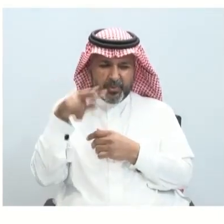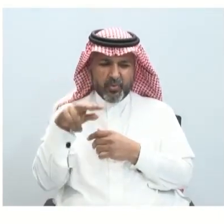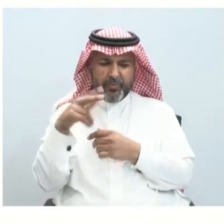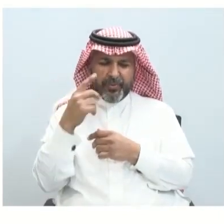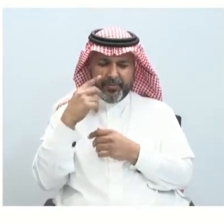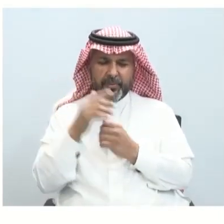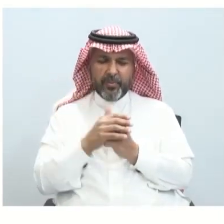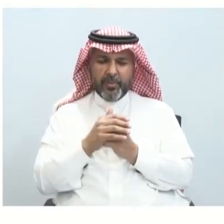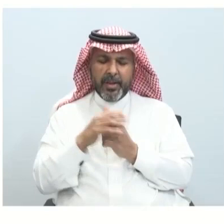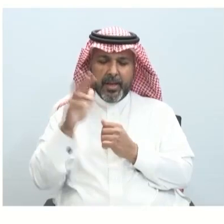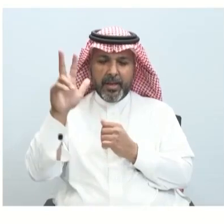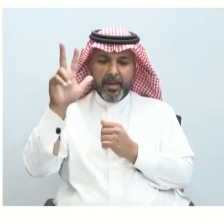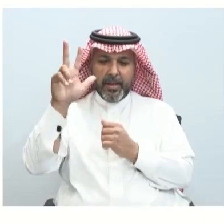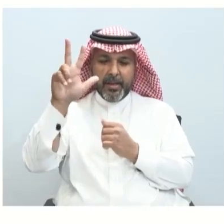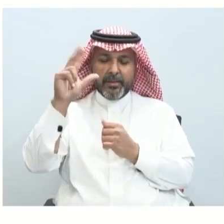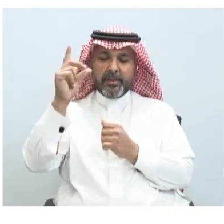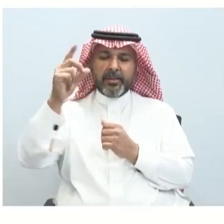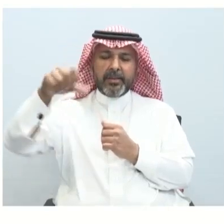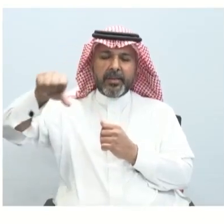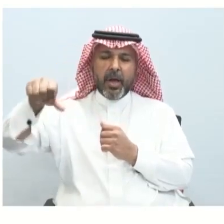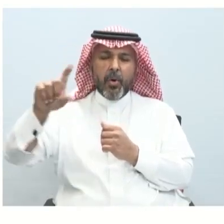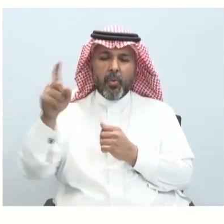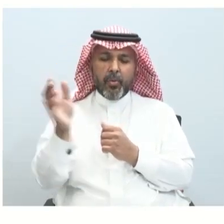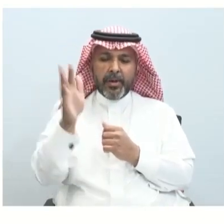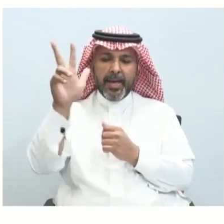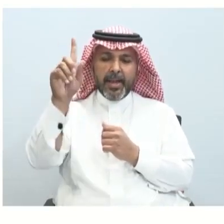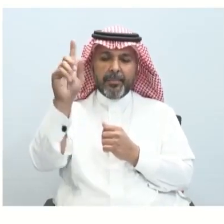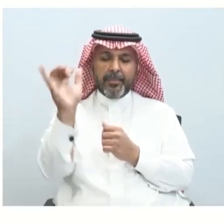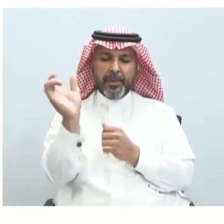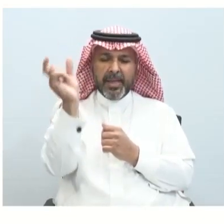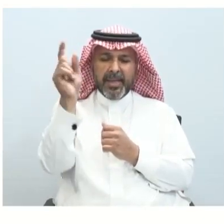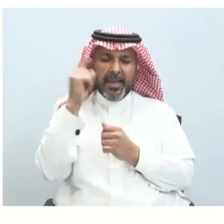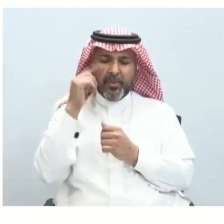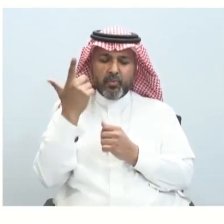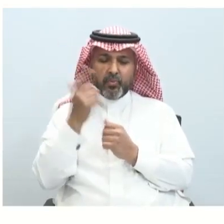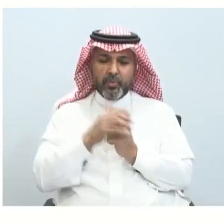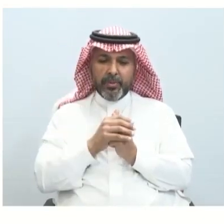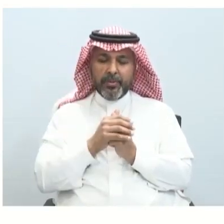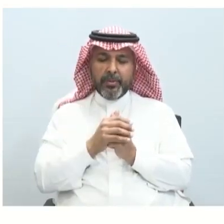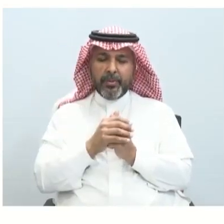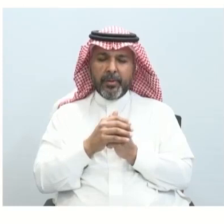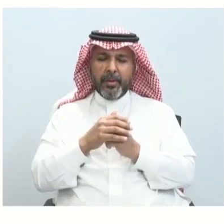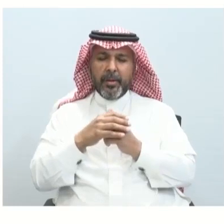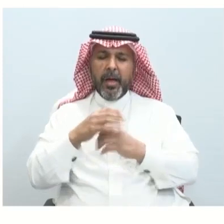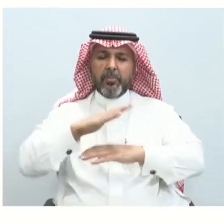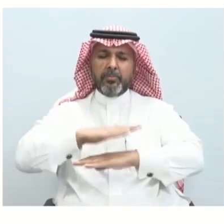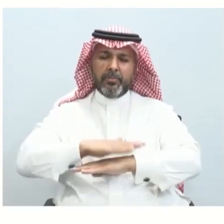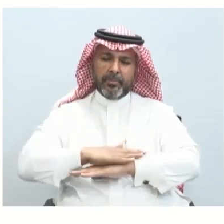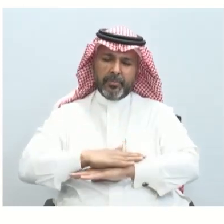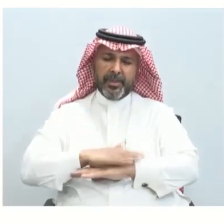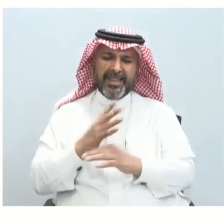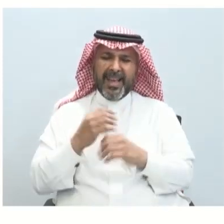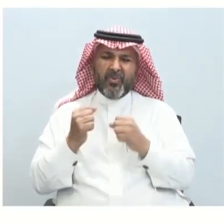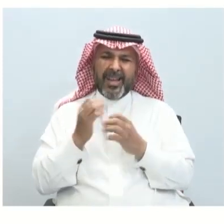راحه للخليه قبل ان تبدا الانقسام المتساوي في اثناء الطور البيني لا ترتاح الخليه وانما تتضاعف مادتها